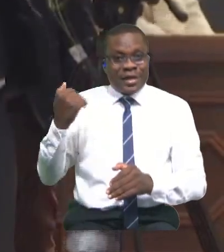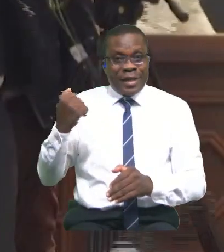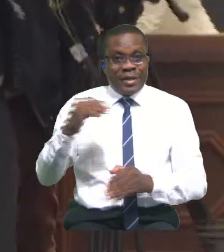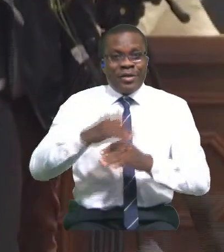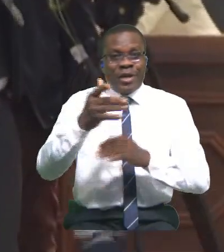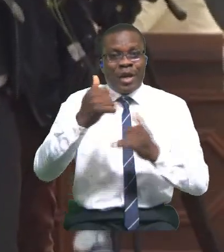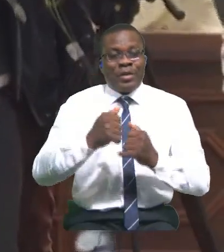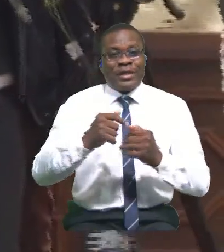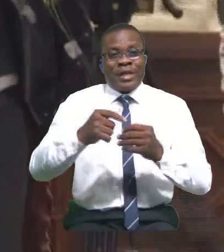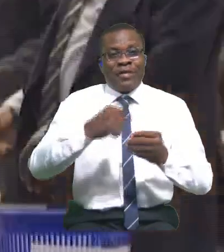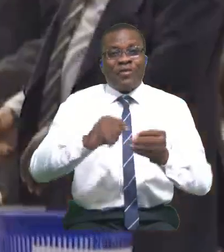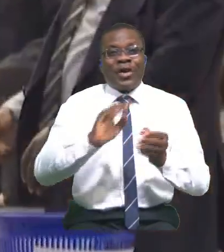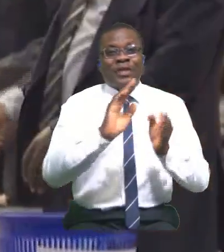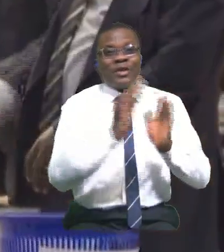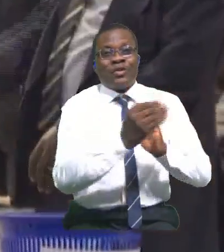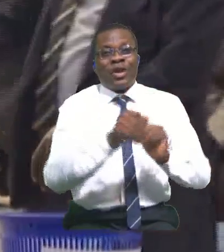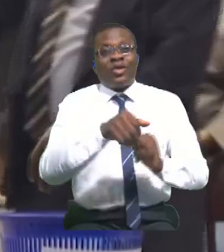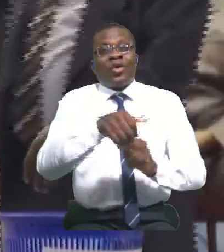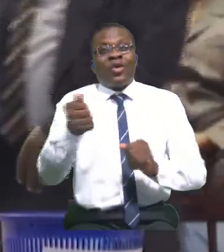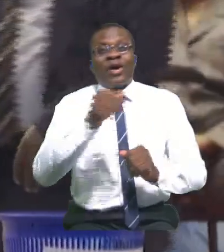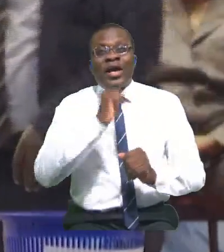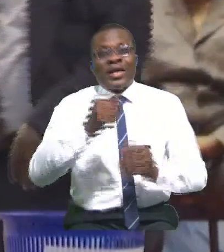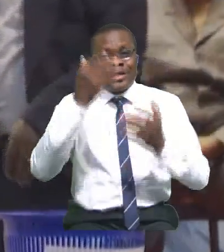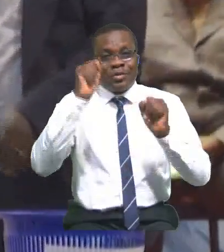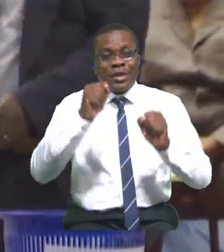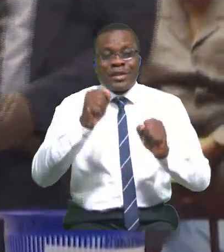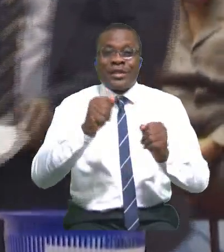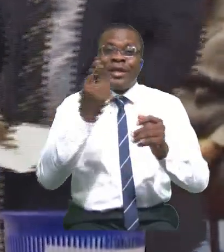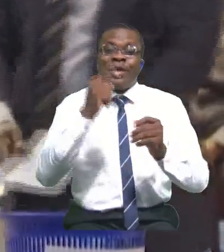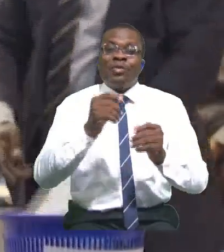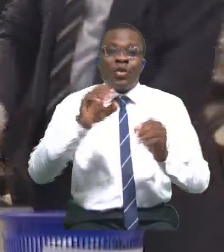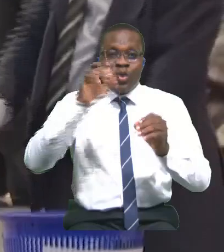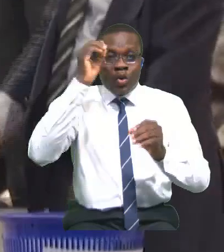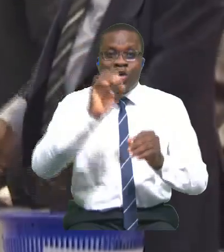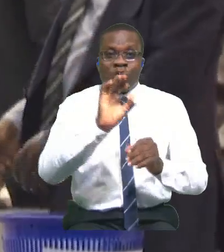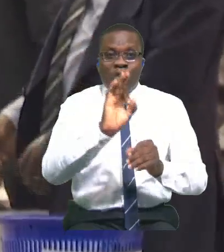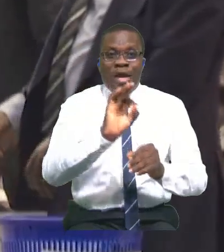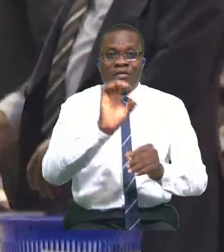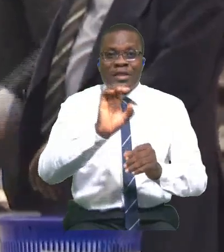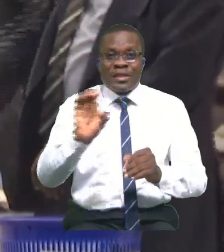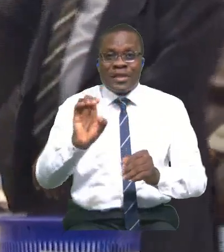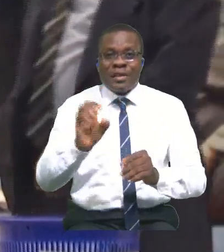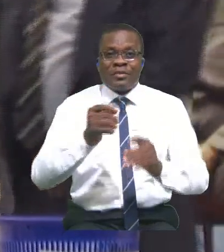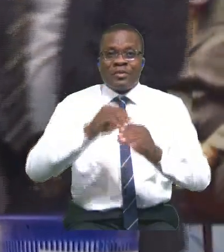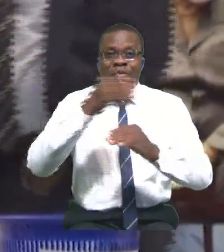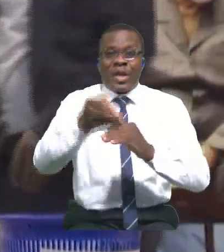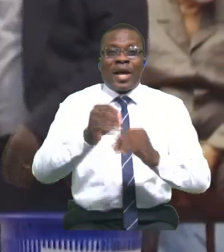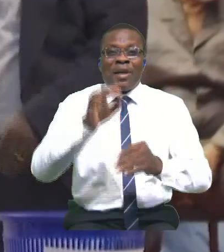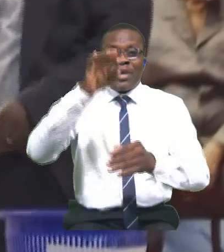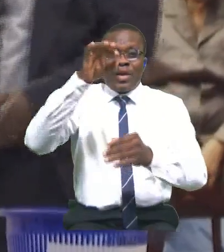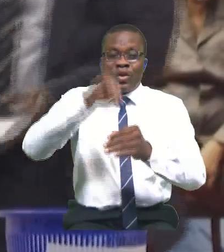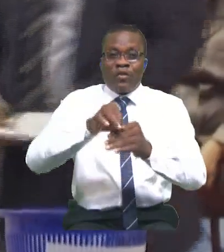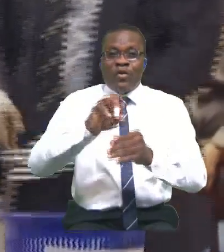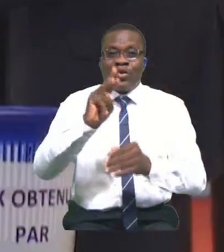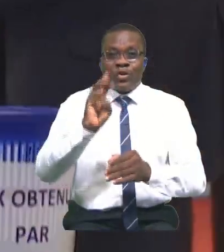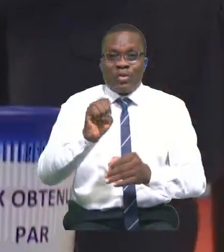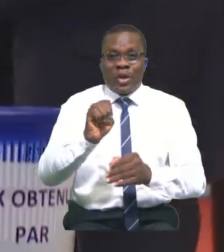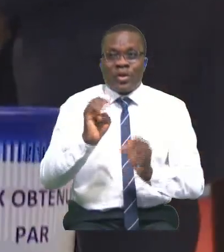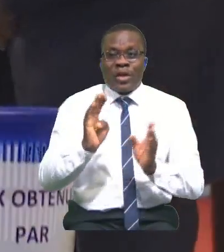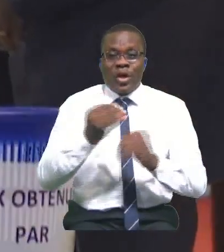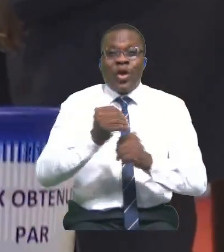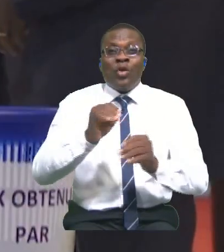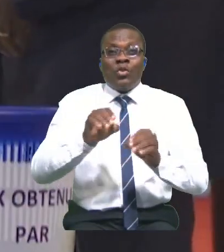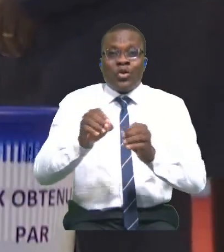tourner dos à Joseph Kabila et au front commun pour le Congo FCC à l'issue du vote de ce mercredi un bureau collégial